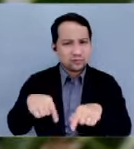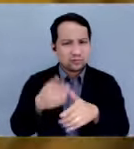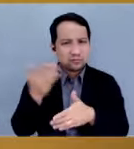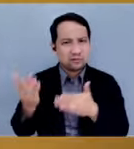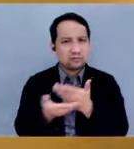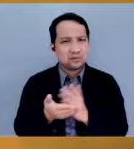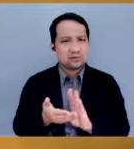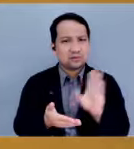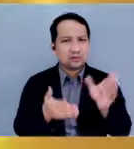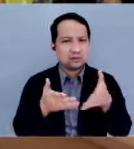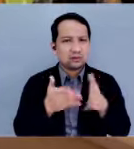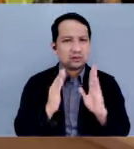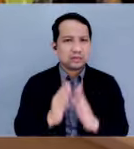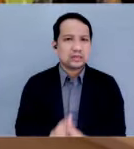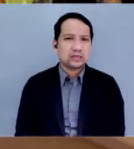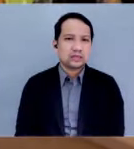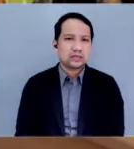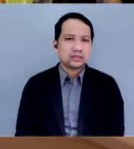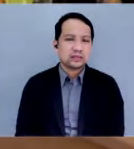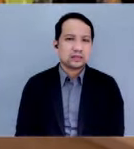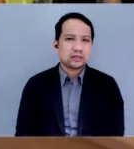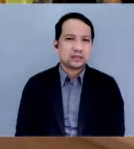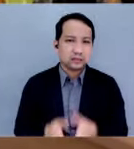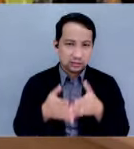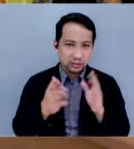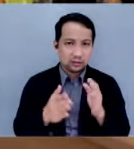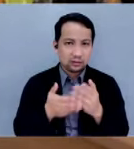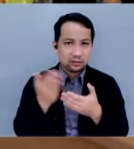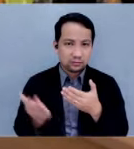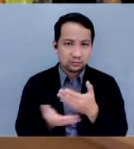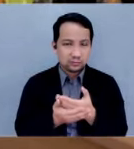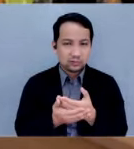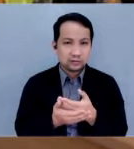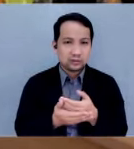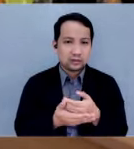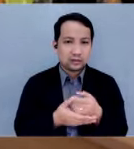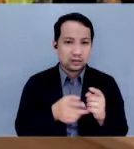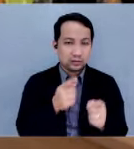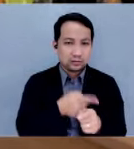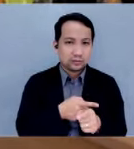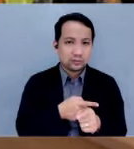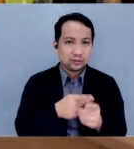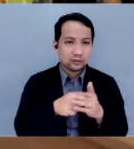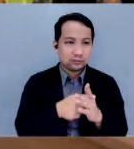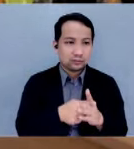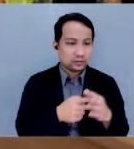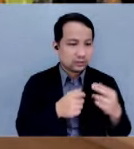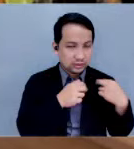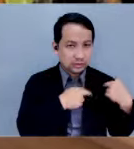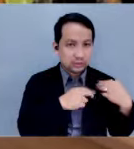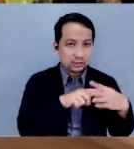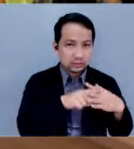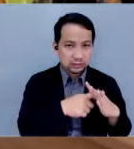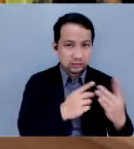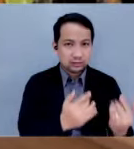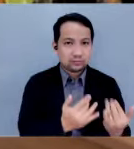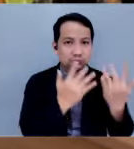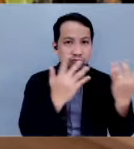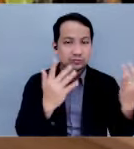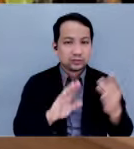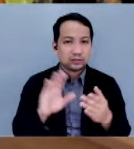ba to? Legal po nakasuhan at papanagutin ang nagpabaya at naging sanhi ng sunog sa inyong